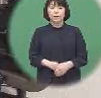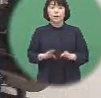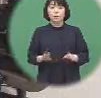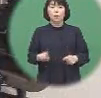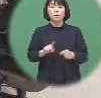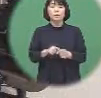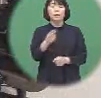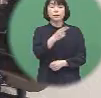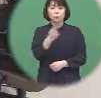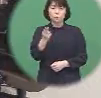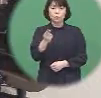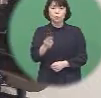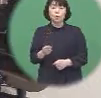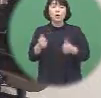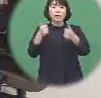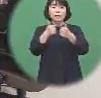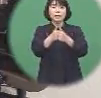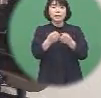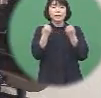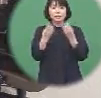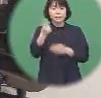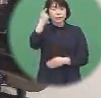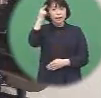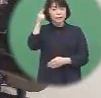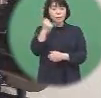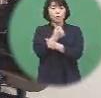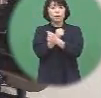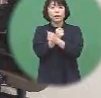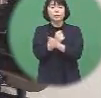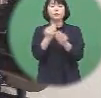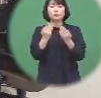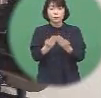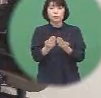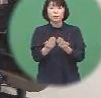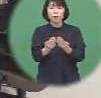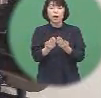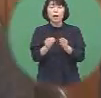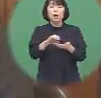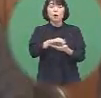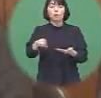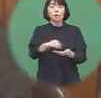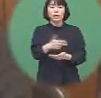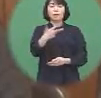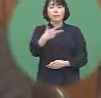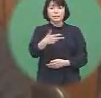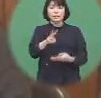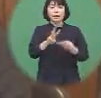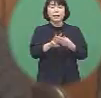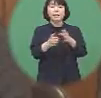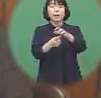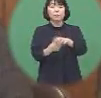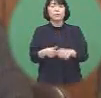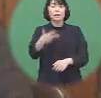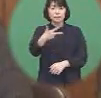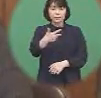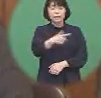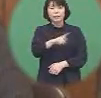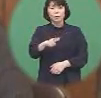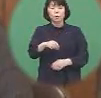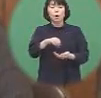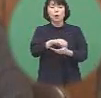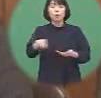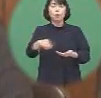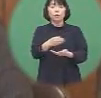今年度のチャレンジ新発想研究塾には郡山市や田村市かがみんし町など